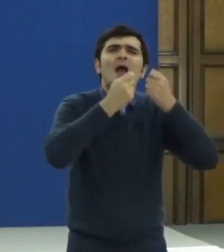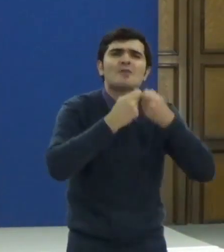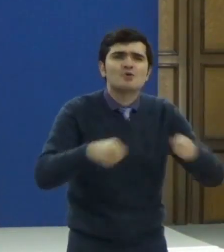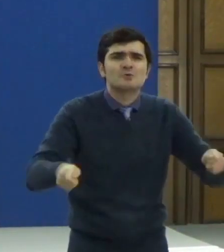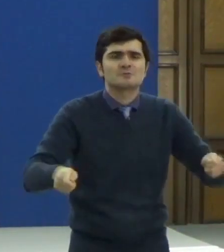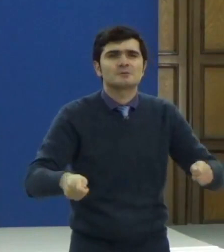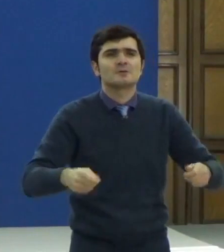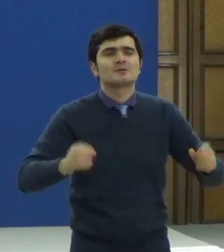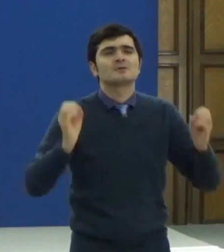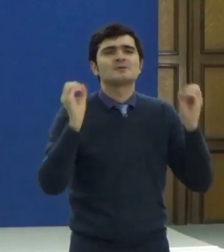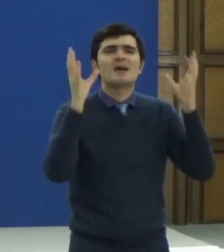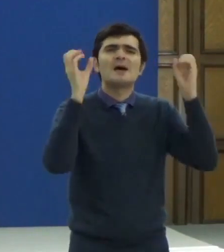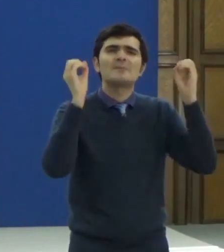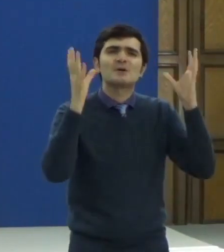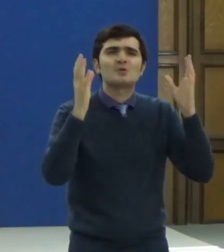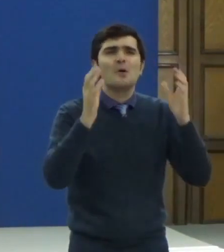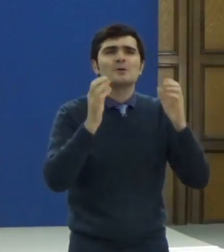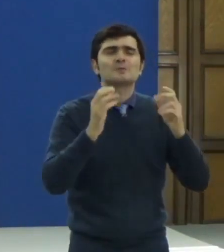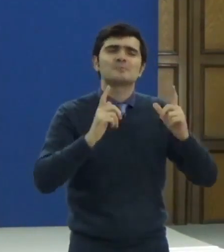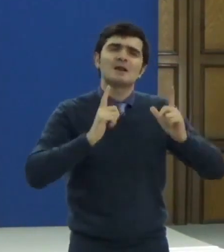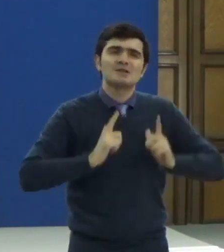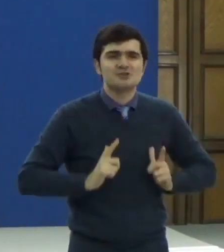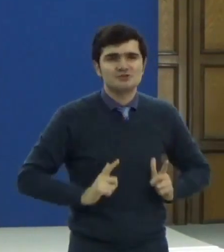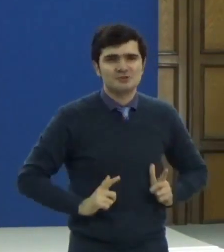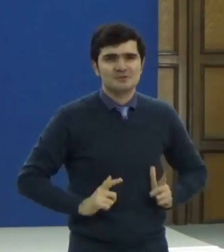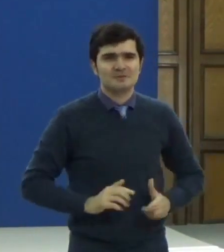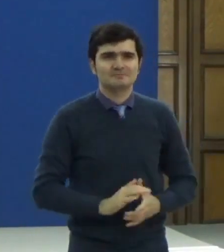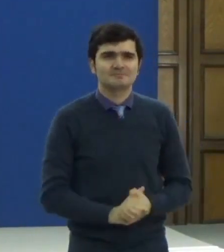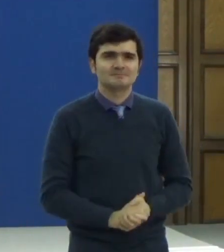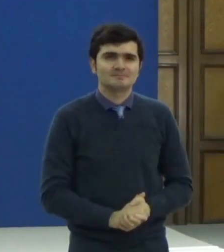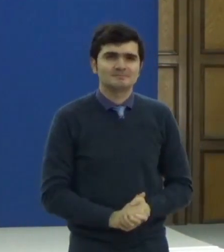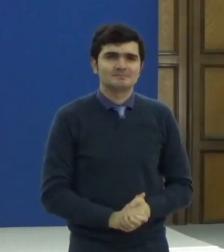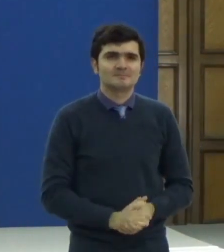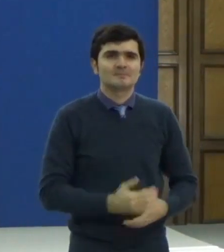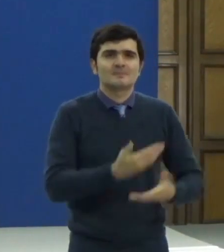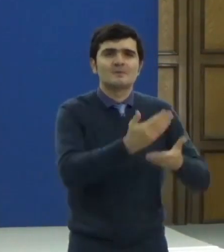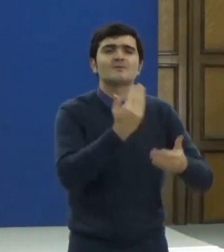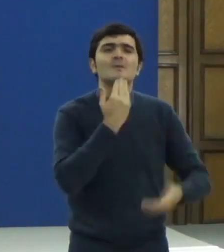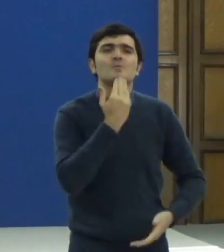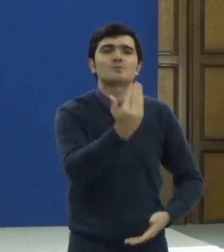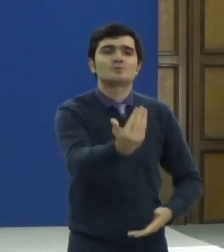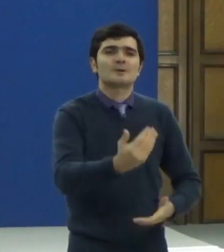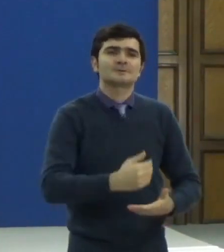sărbători liniștite. Vă mulțumesc!